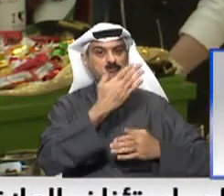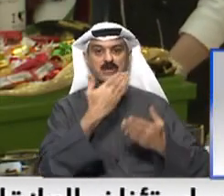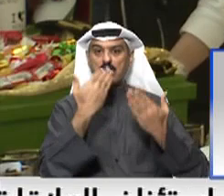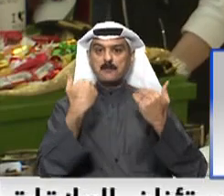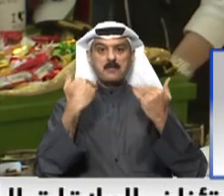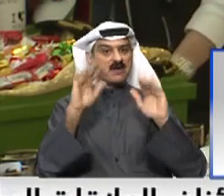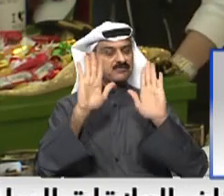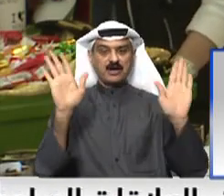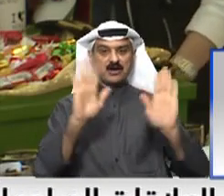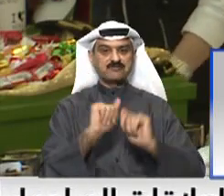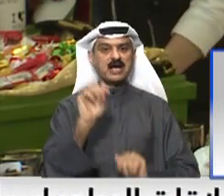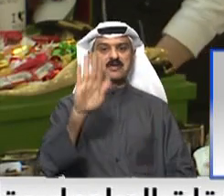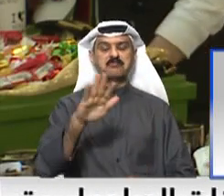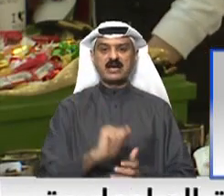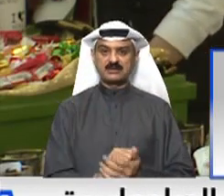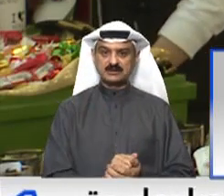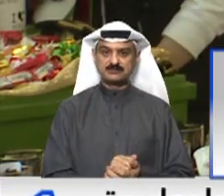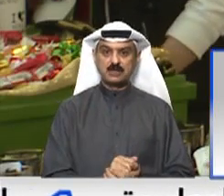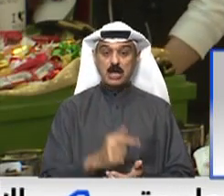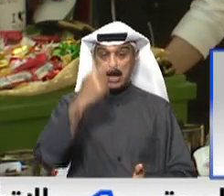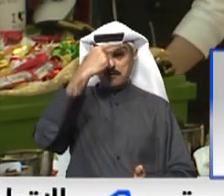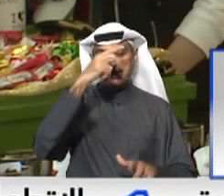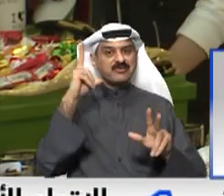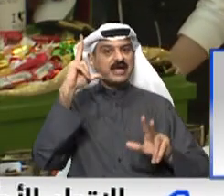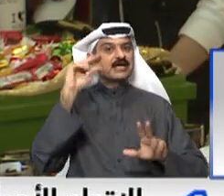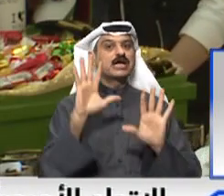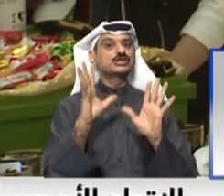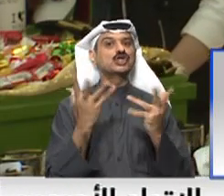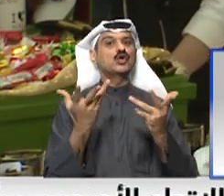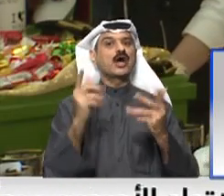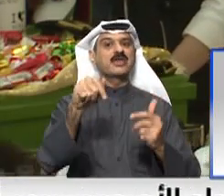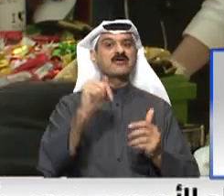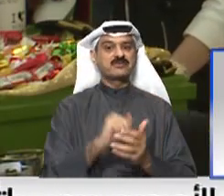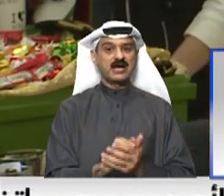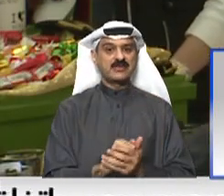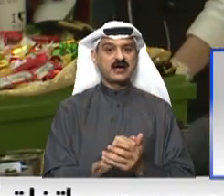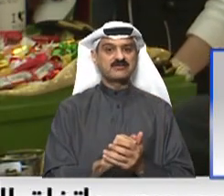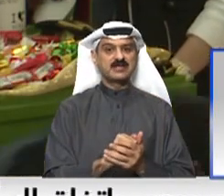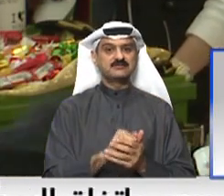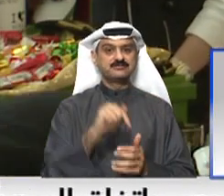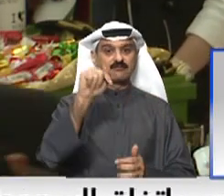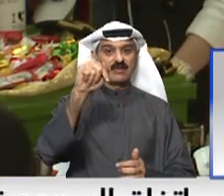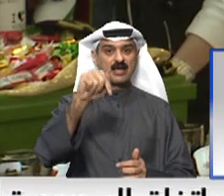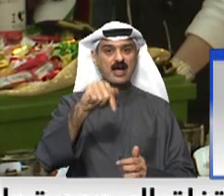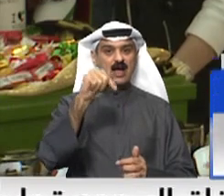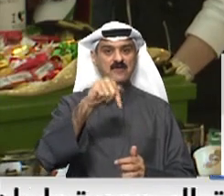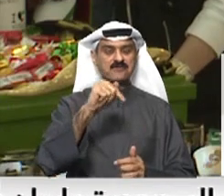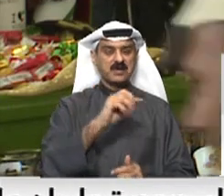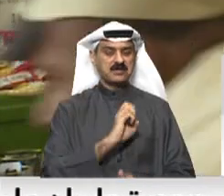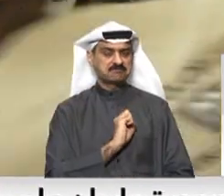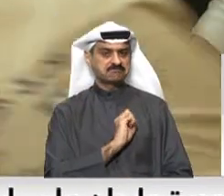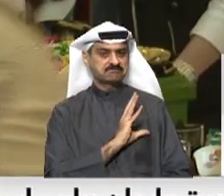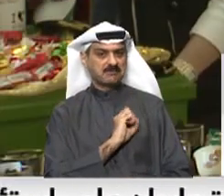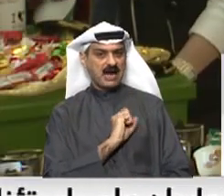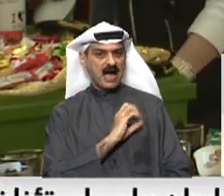المايترال، مرضى اللي هم يحتاجون إلى عندهم مثل ما تقولين